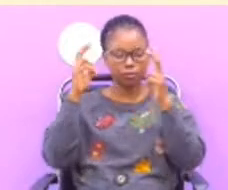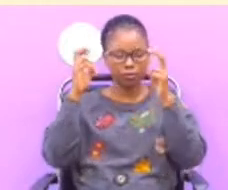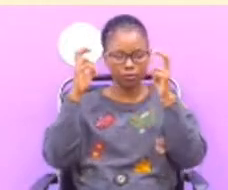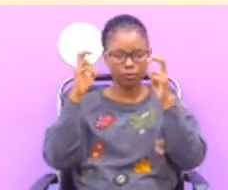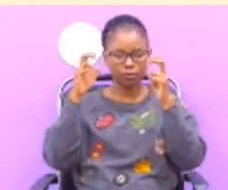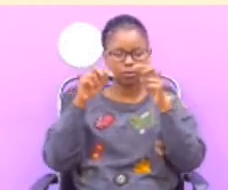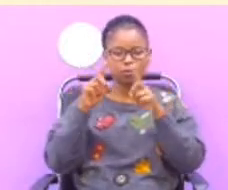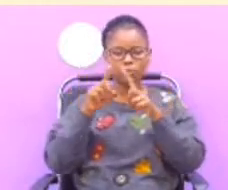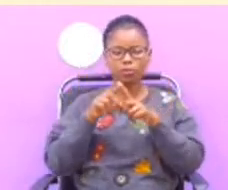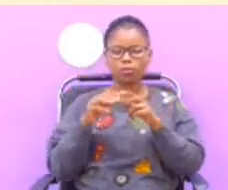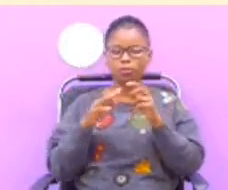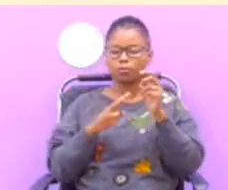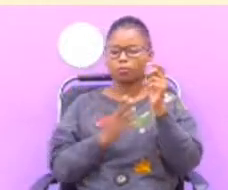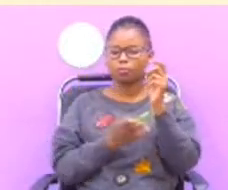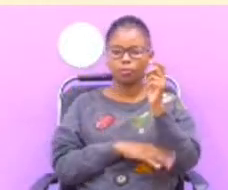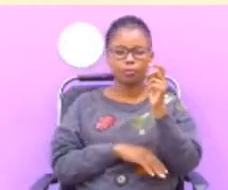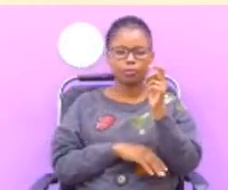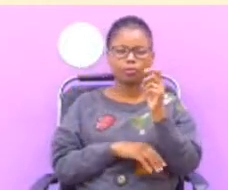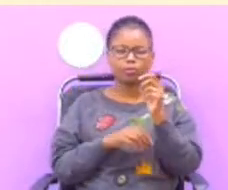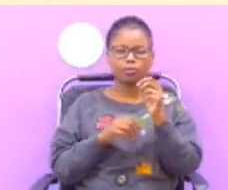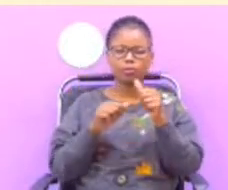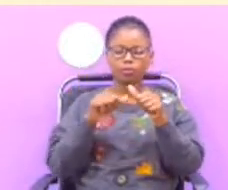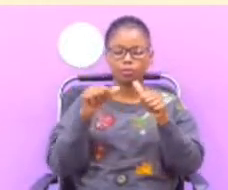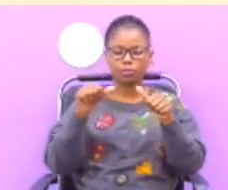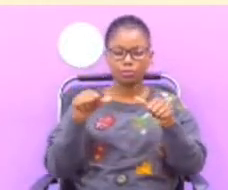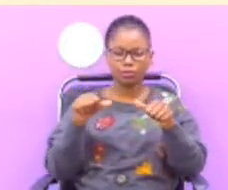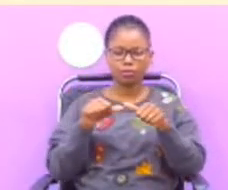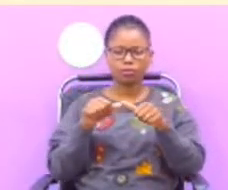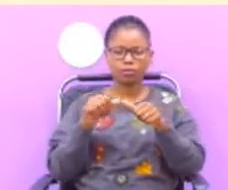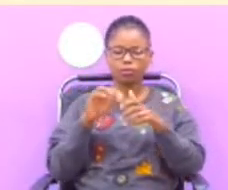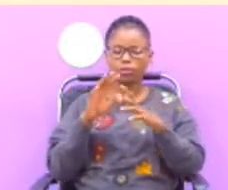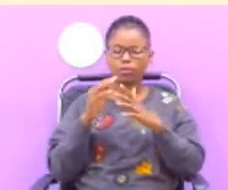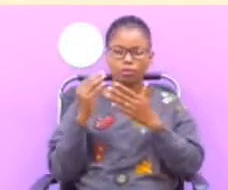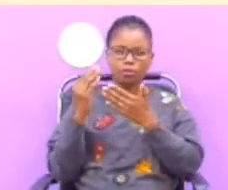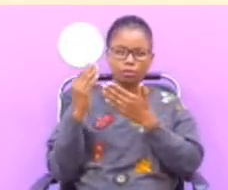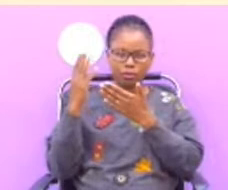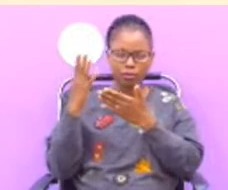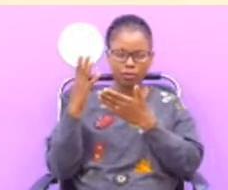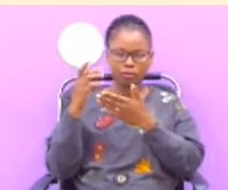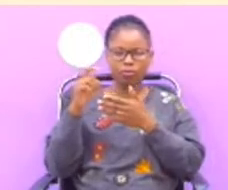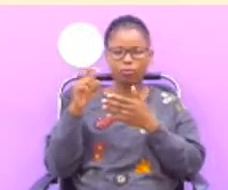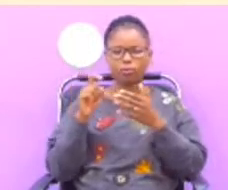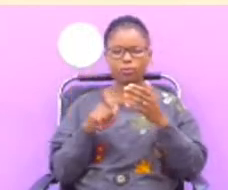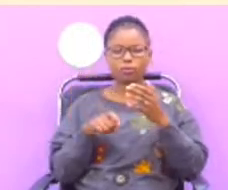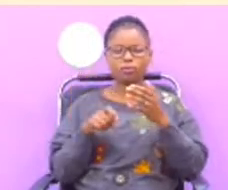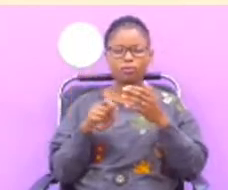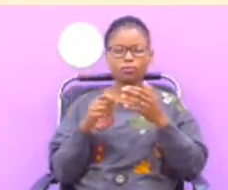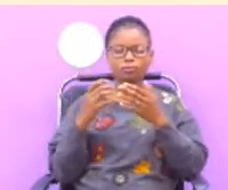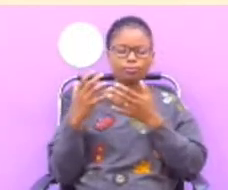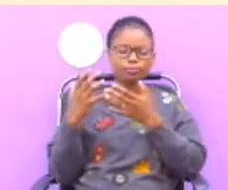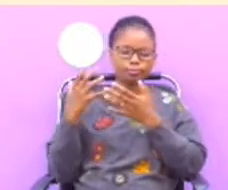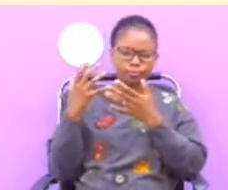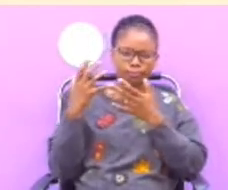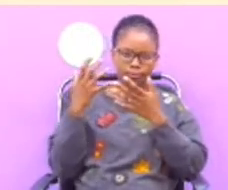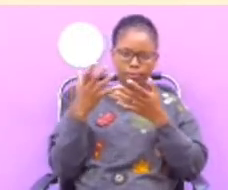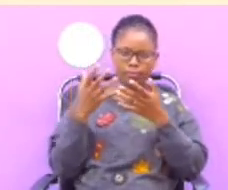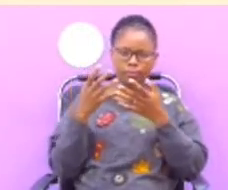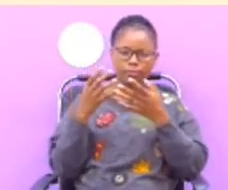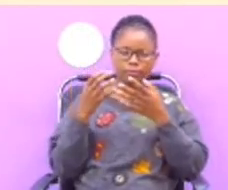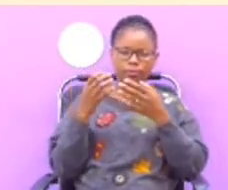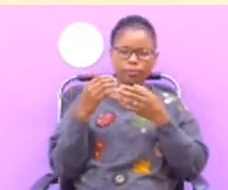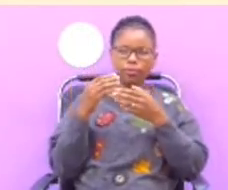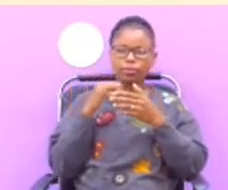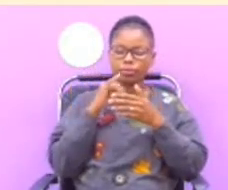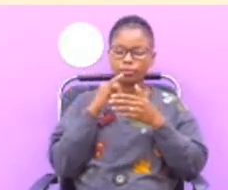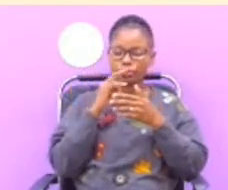Saitani, twitigithukanio na magongona maihumo citũ, twĩyaũre mĩrigo yothe mĩritũ nĩgetha twĩrathimĩrwo